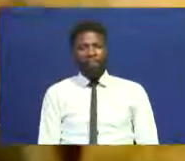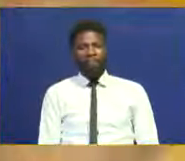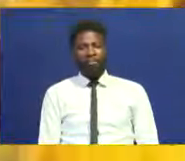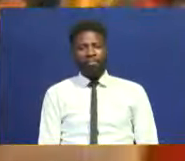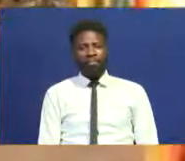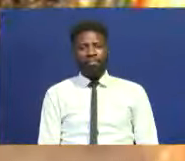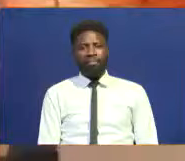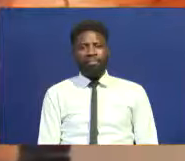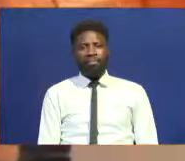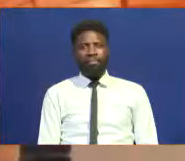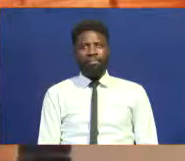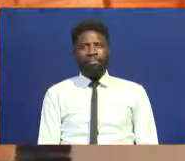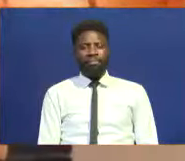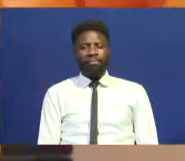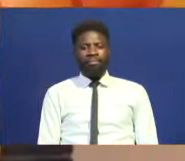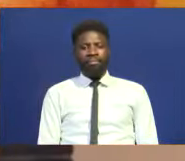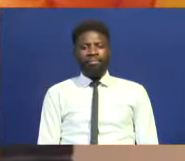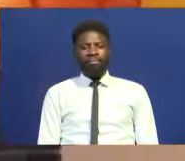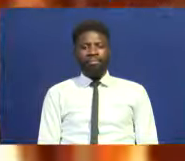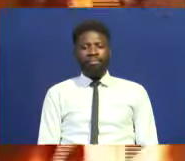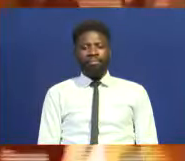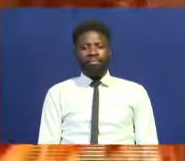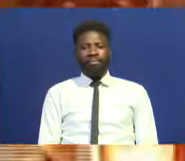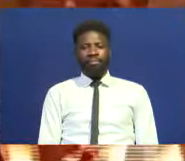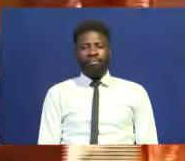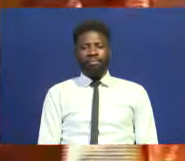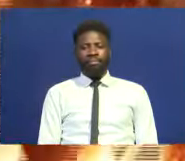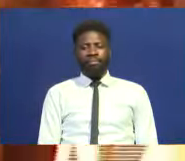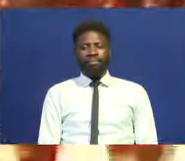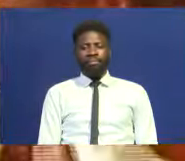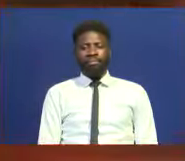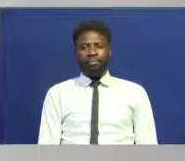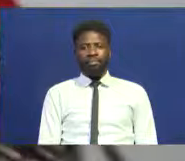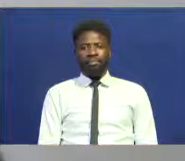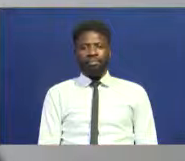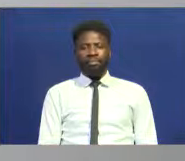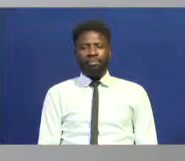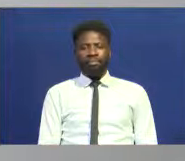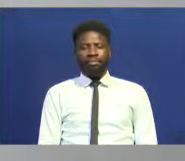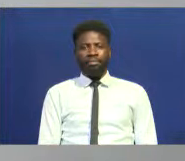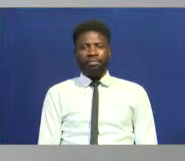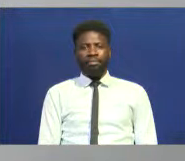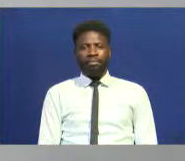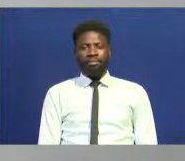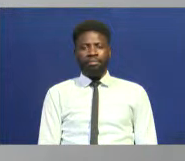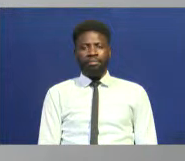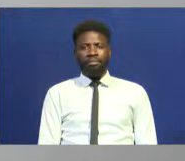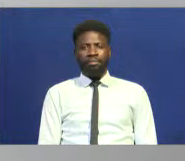Thank you.